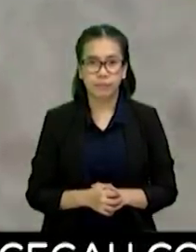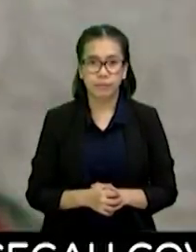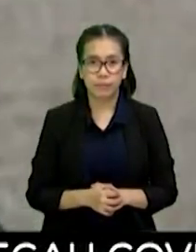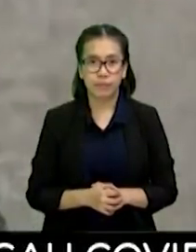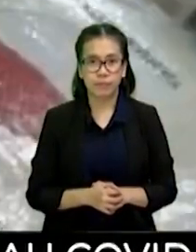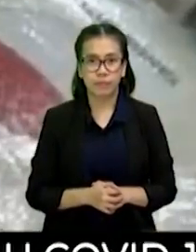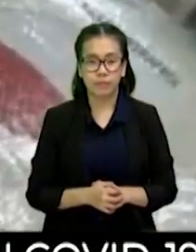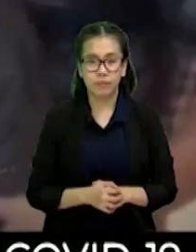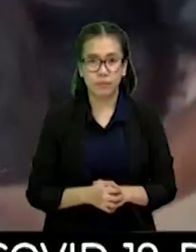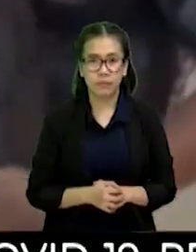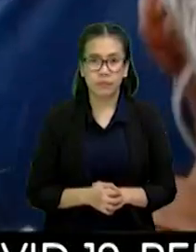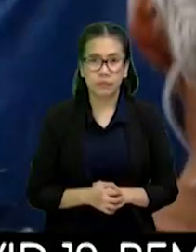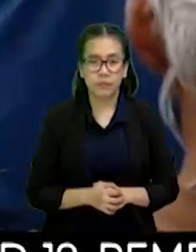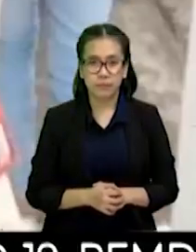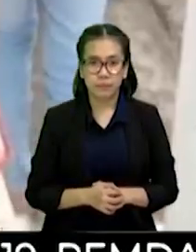Hai